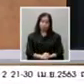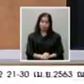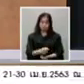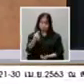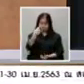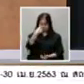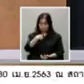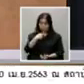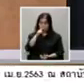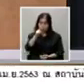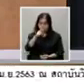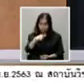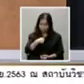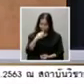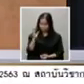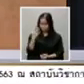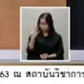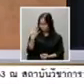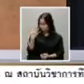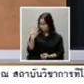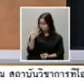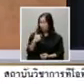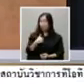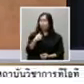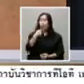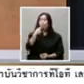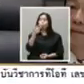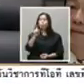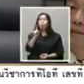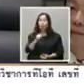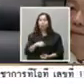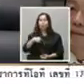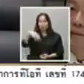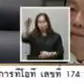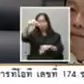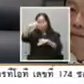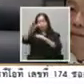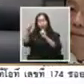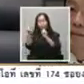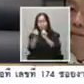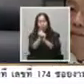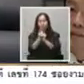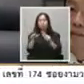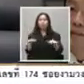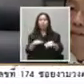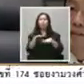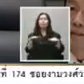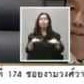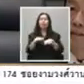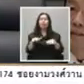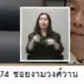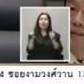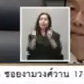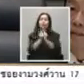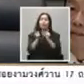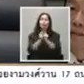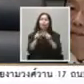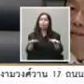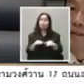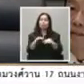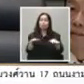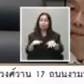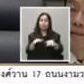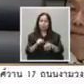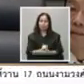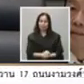มพูดข่มขู่ท่านสิครับผมพูดแต่เพียงว่าเดี๋ยวเราพบกันนอกห้องประชุม ไปพูดข่มขู่ก็แสดงว่าท่าน อาจจะเป็นห้องท่